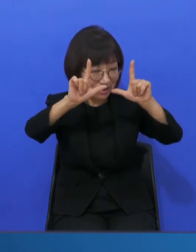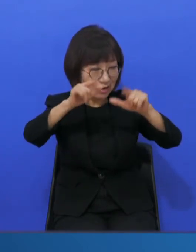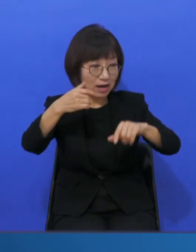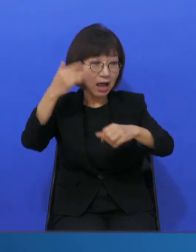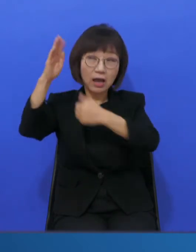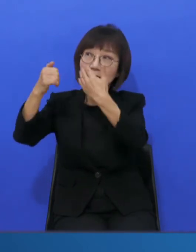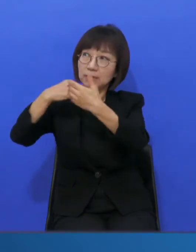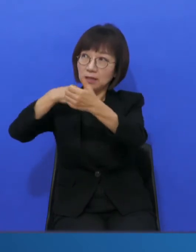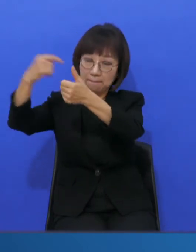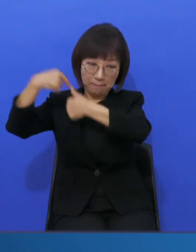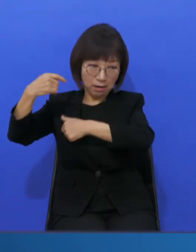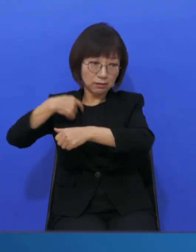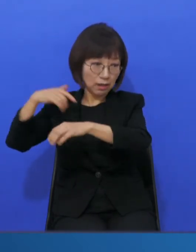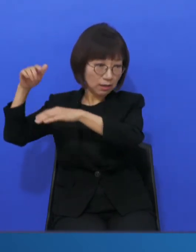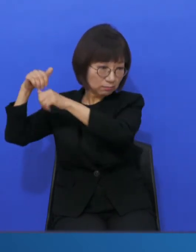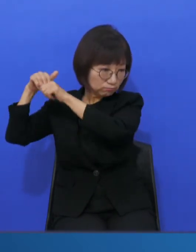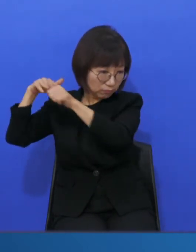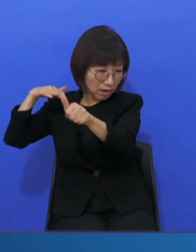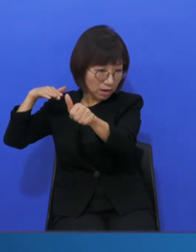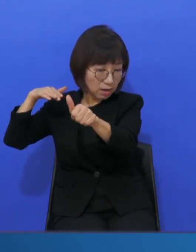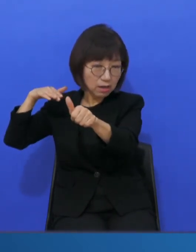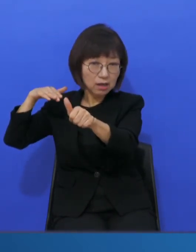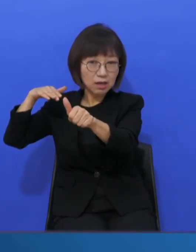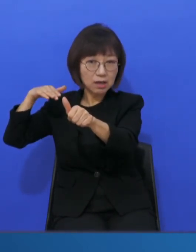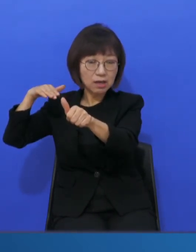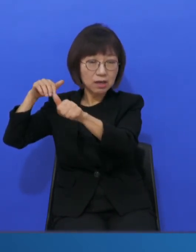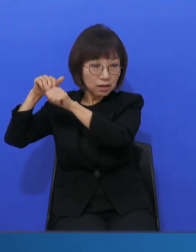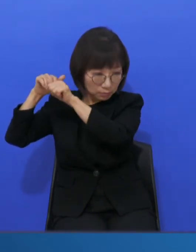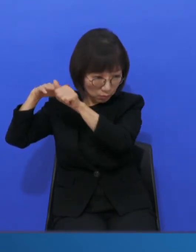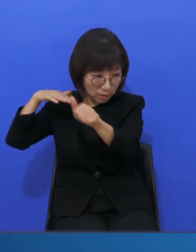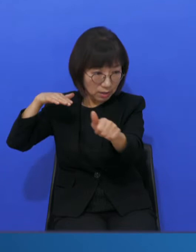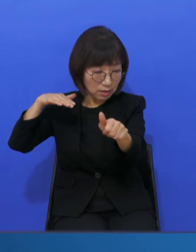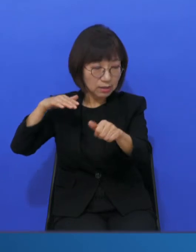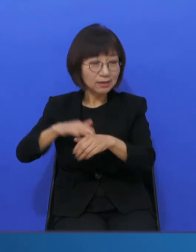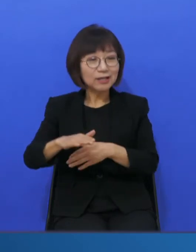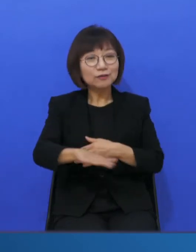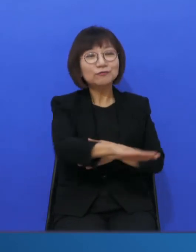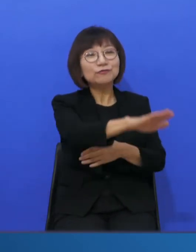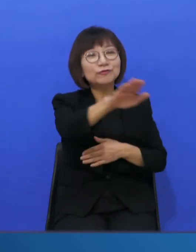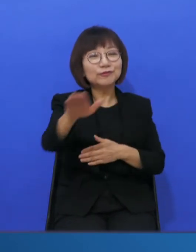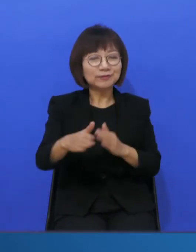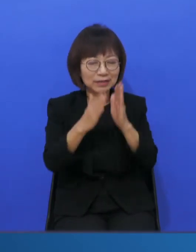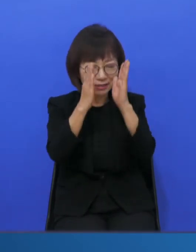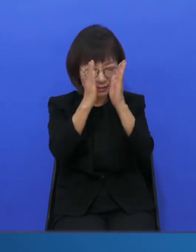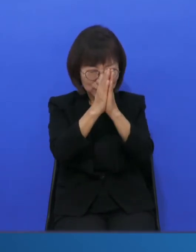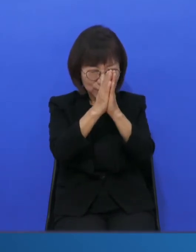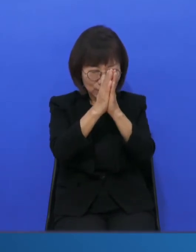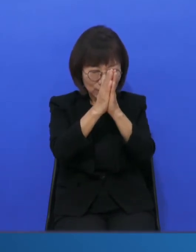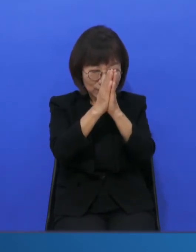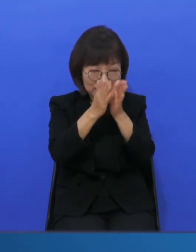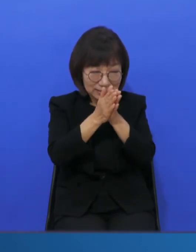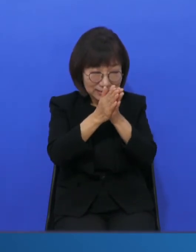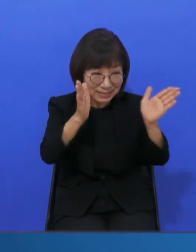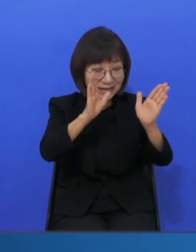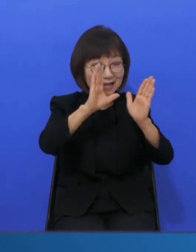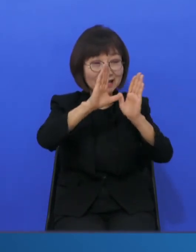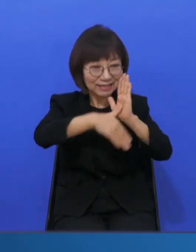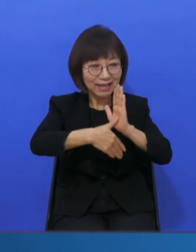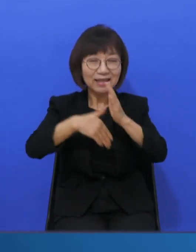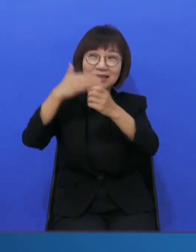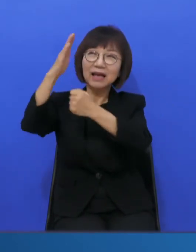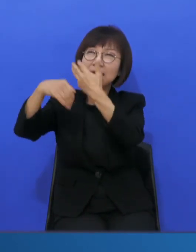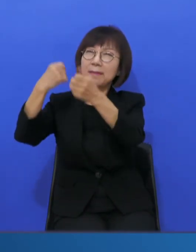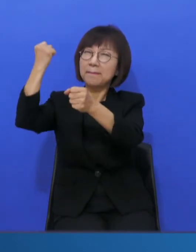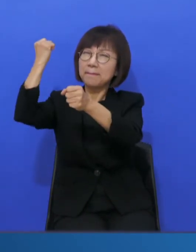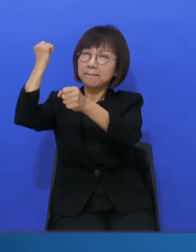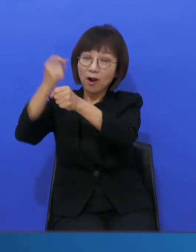He said, I was sent from the very first day you came to your knees. 여러분이 기도하는 첫날부터 하나님은 벌써 일을 시작하시는 From the 거예요.